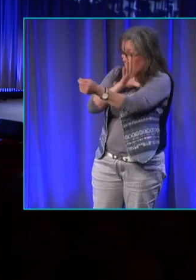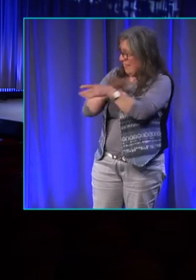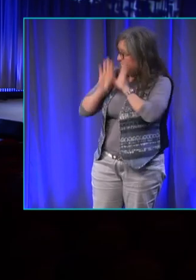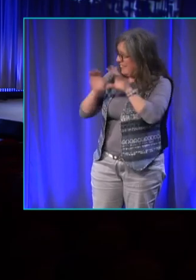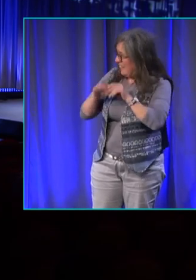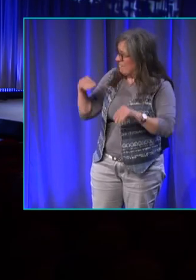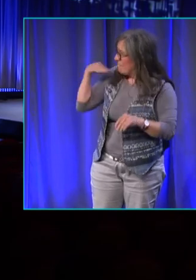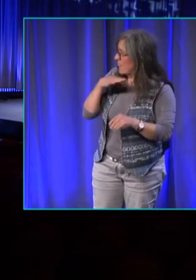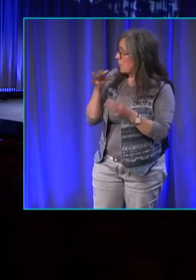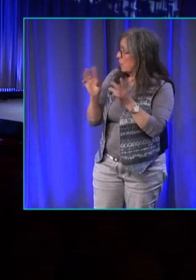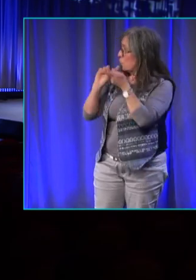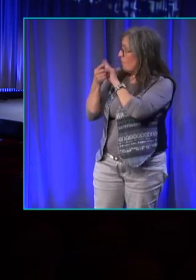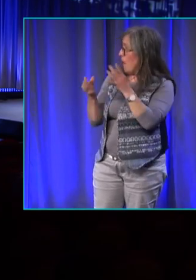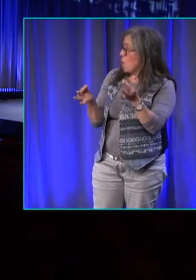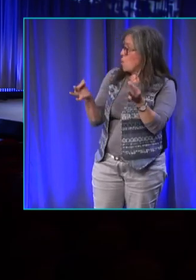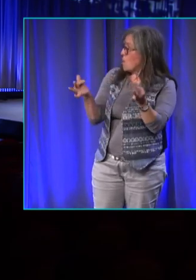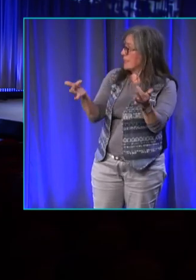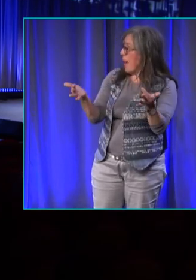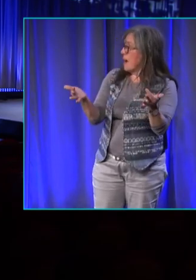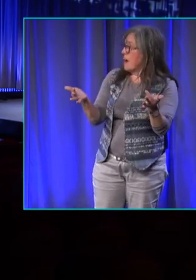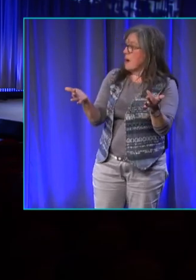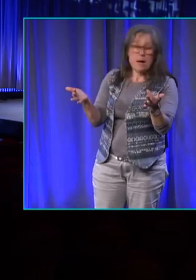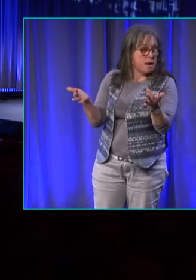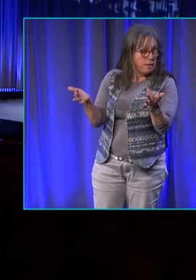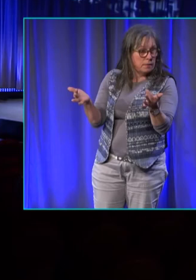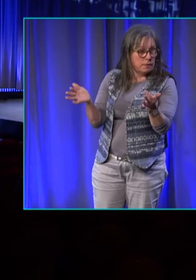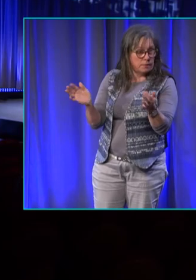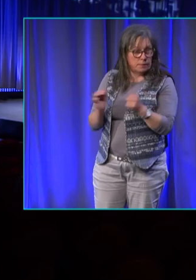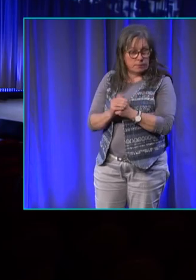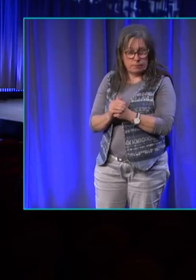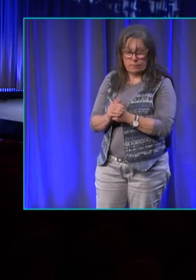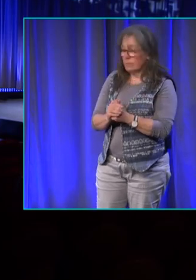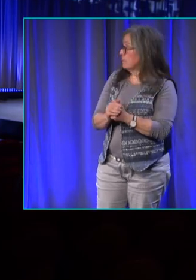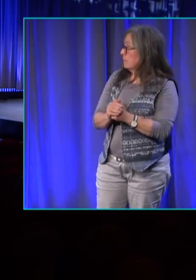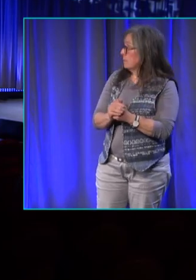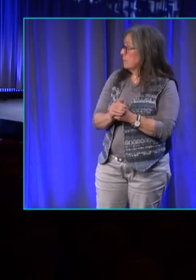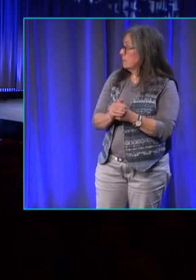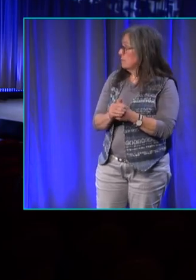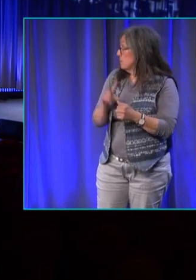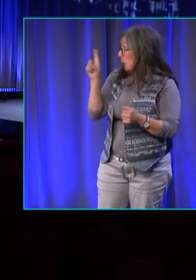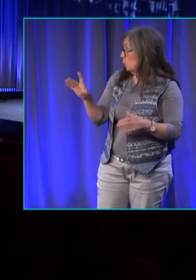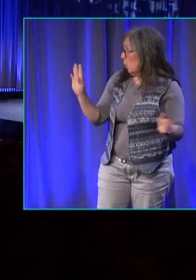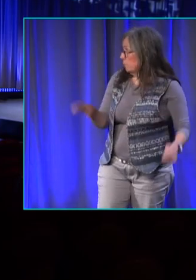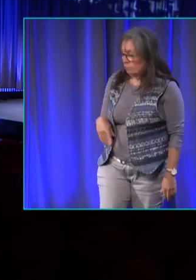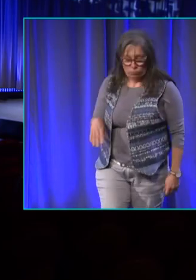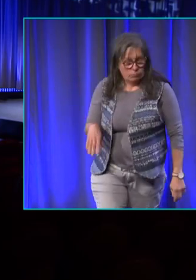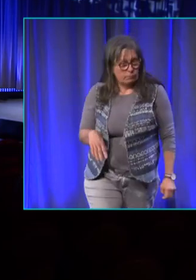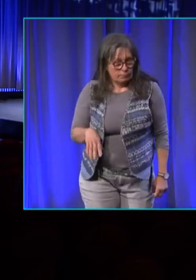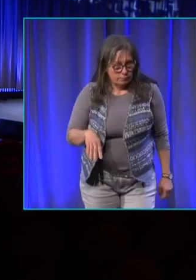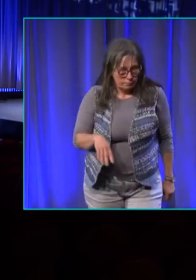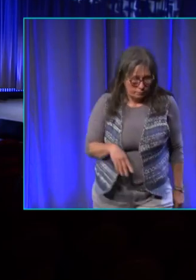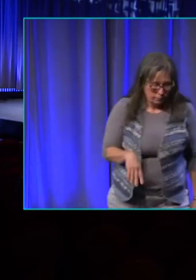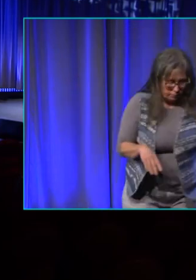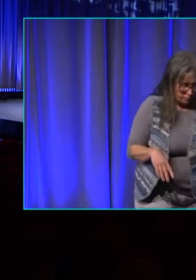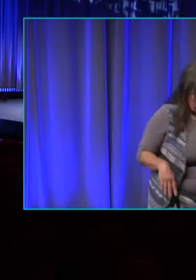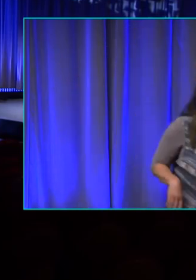Est-ce que justement ça aide à récupérer au niveau musculaire plus rapidement? Et qu'est-ce que ça contient? Qu'est-ce qui